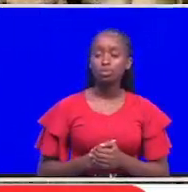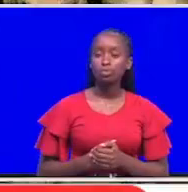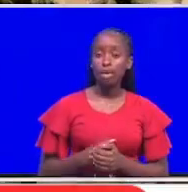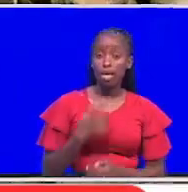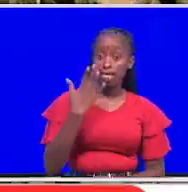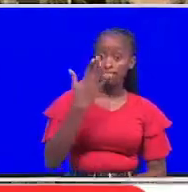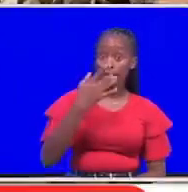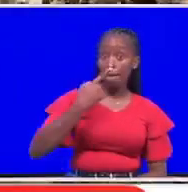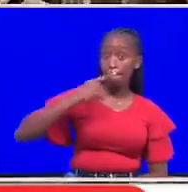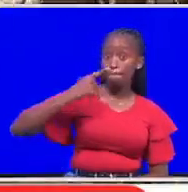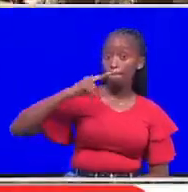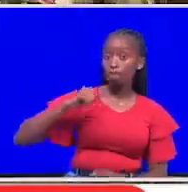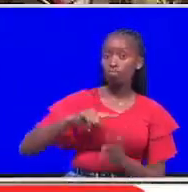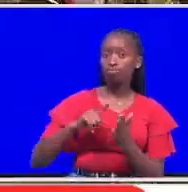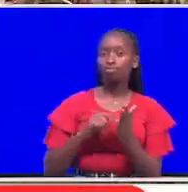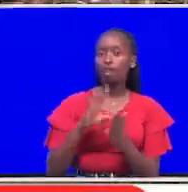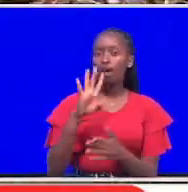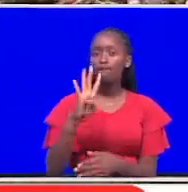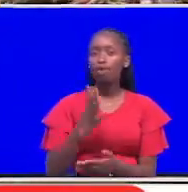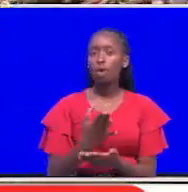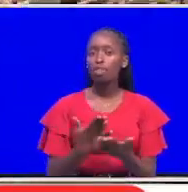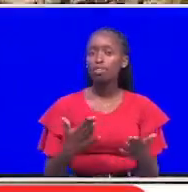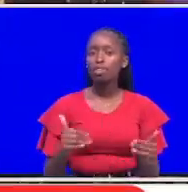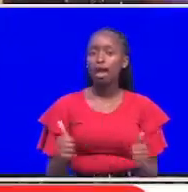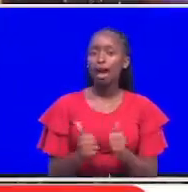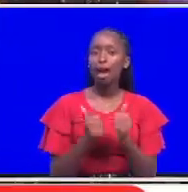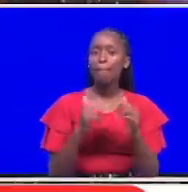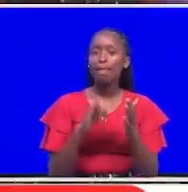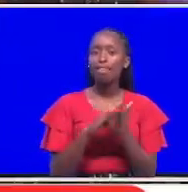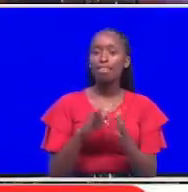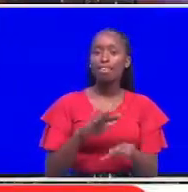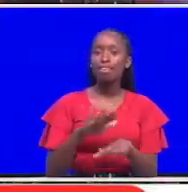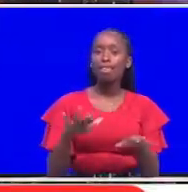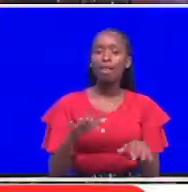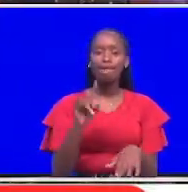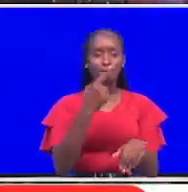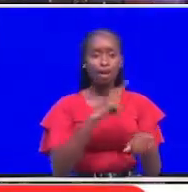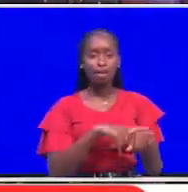wakitaja kuwa hili ni tukio la nne kutokea eneo hili. The first time